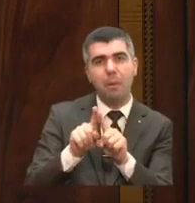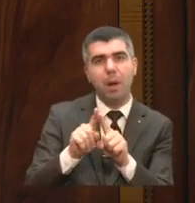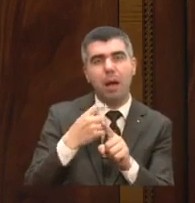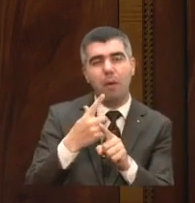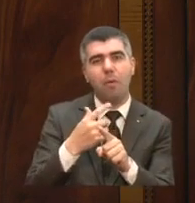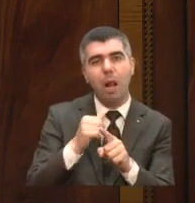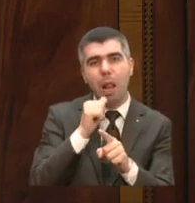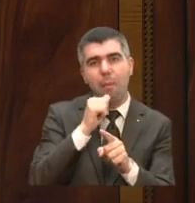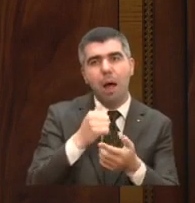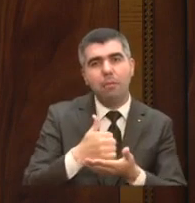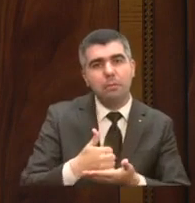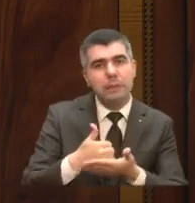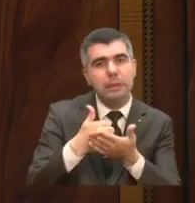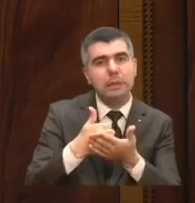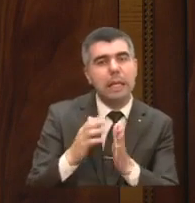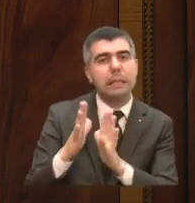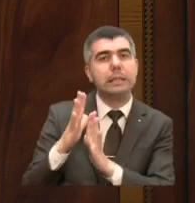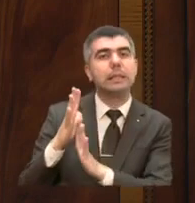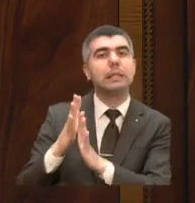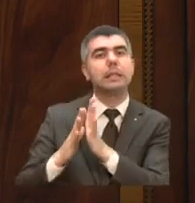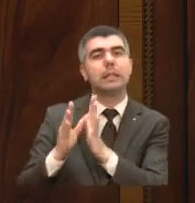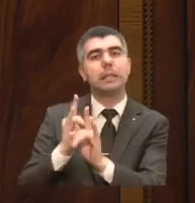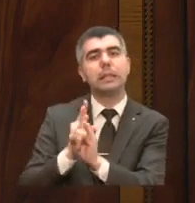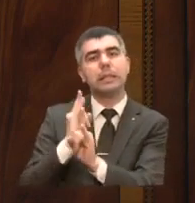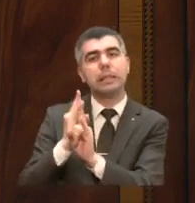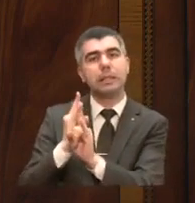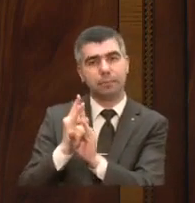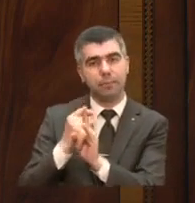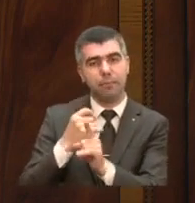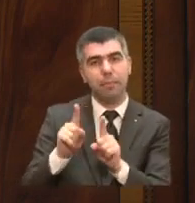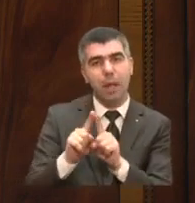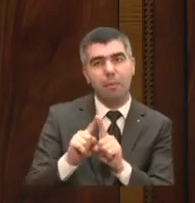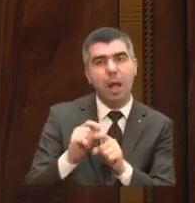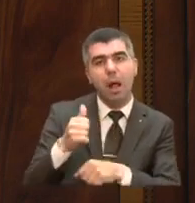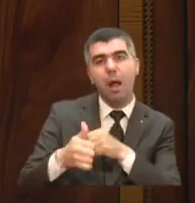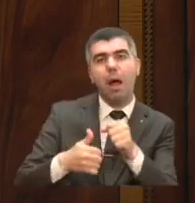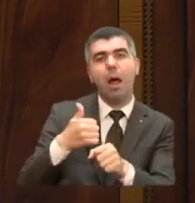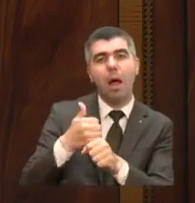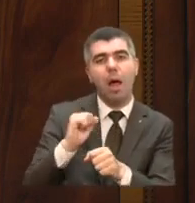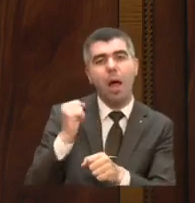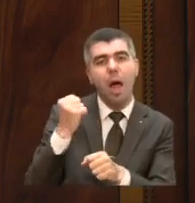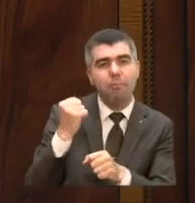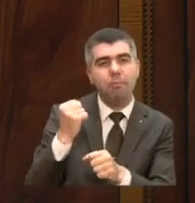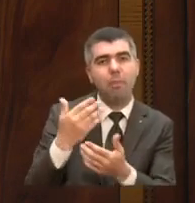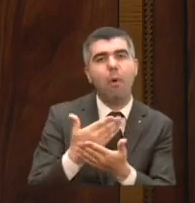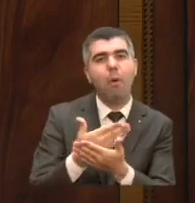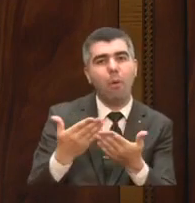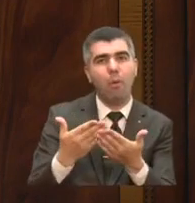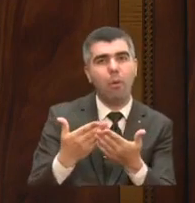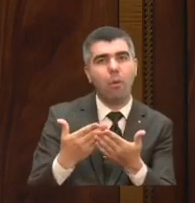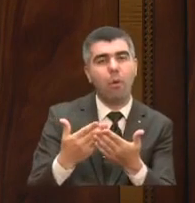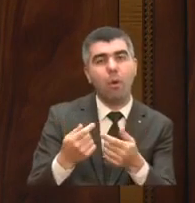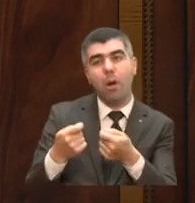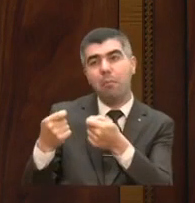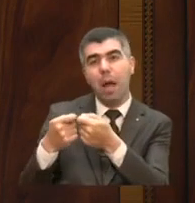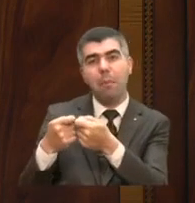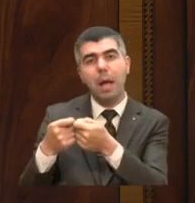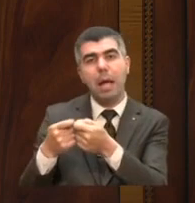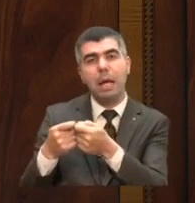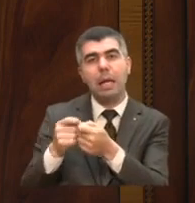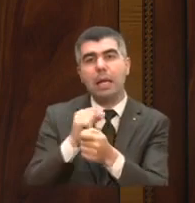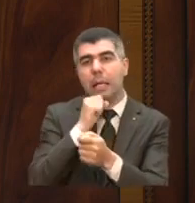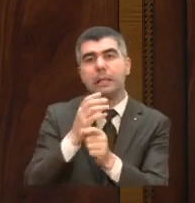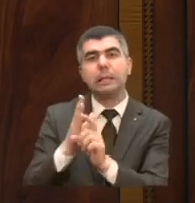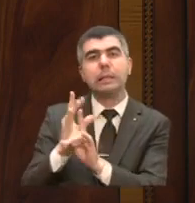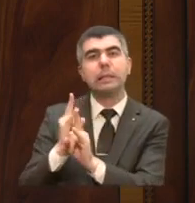التزود بالماء. الآن مع توالي سنوات الجفاف هذه المنظومات لم تعد بإمكانها أن تزود هذه